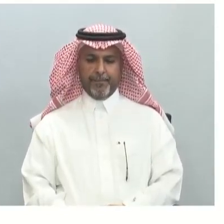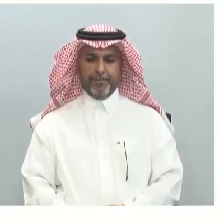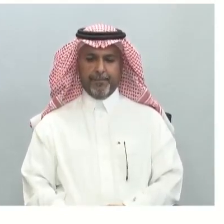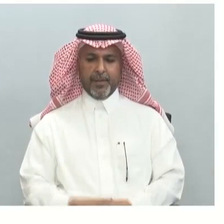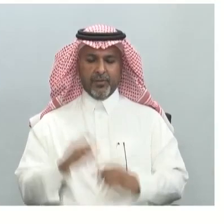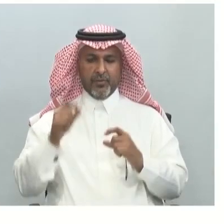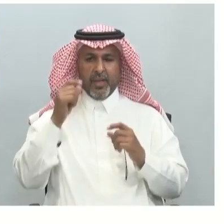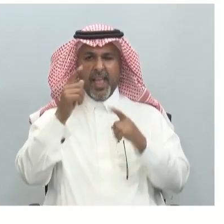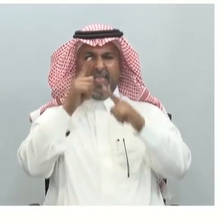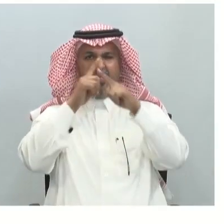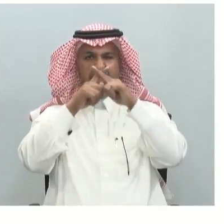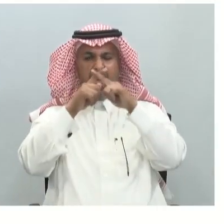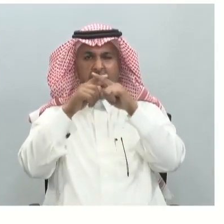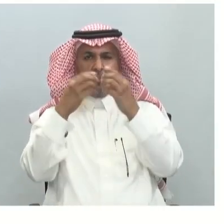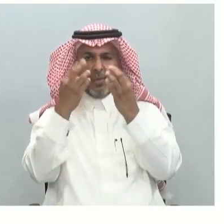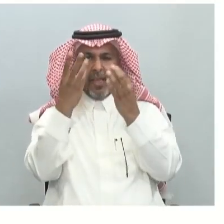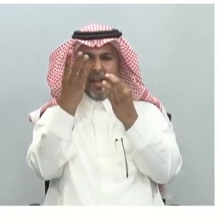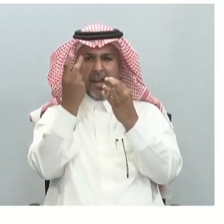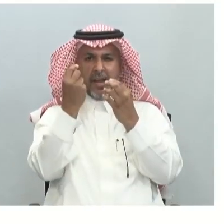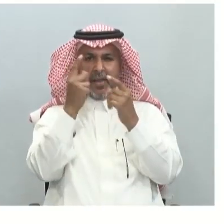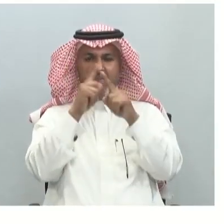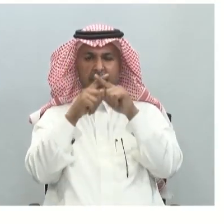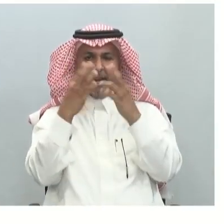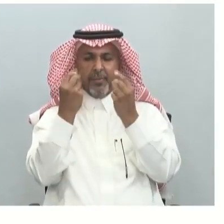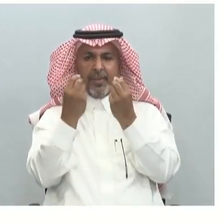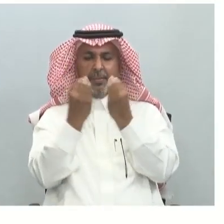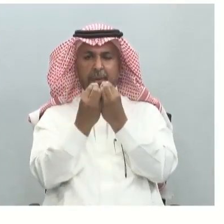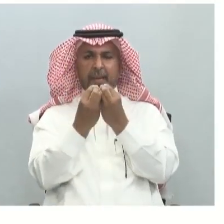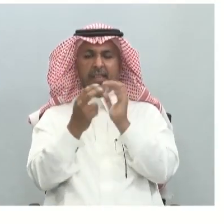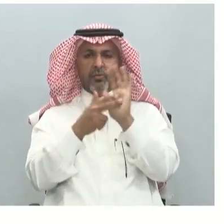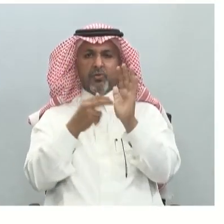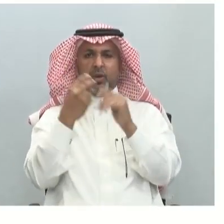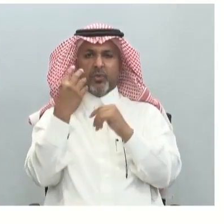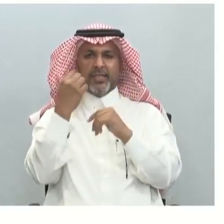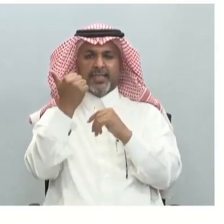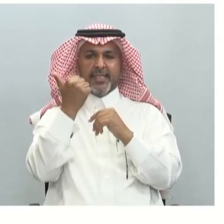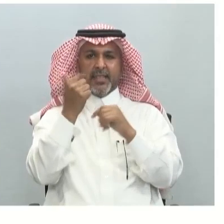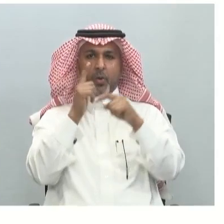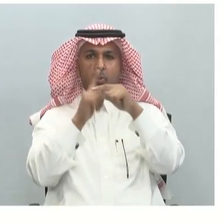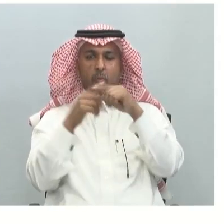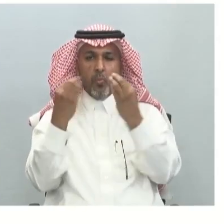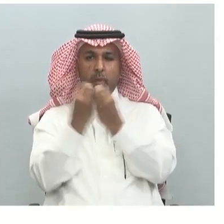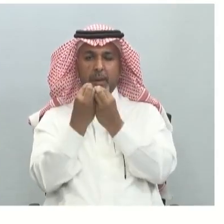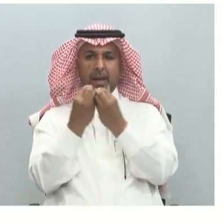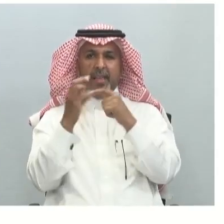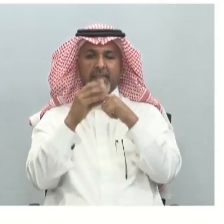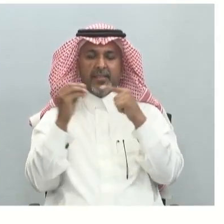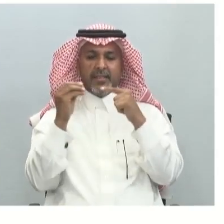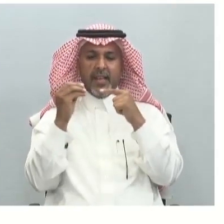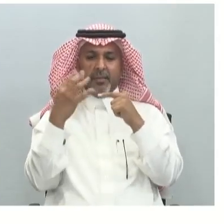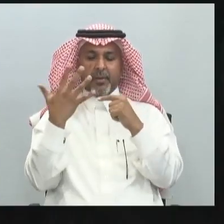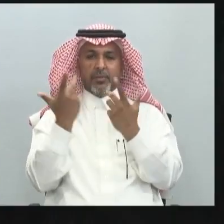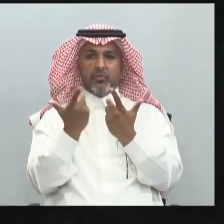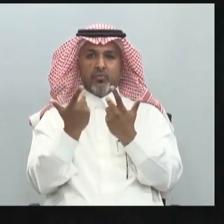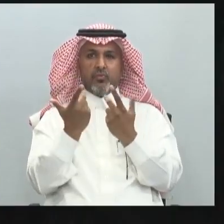اسال نفسي عددين حاصل ضربهم سته مجموعهم سالب خمسه عندي طبعا اشهر